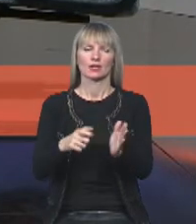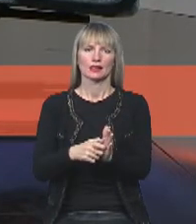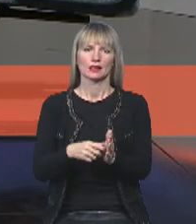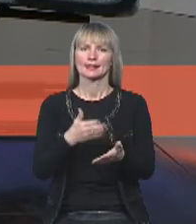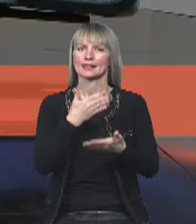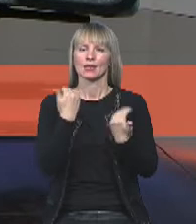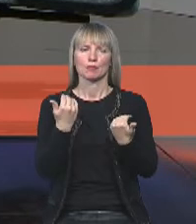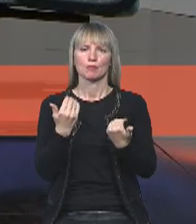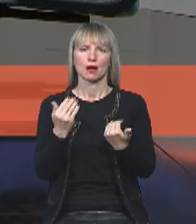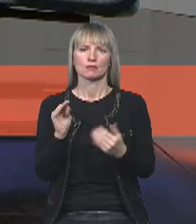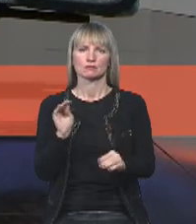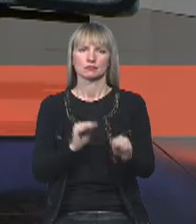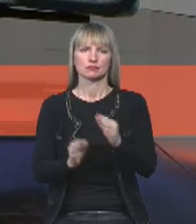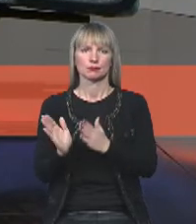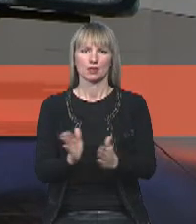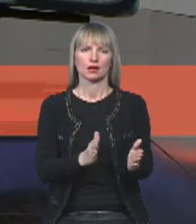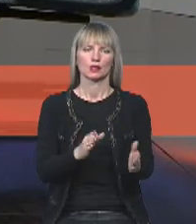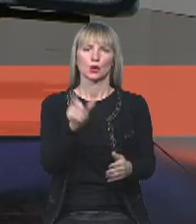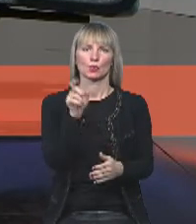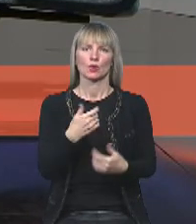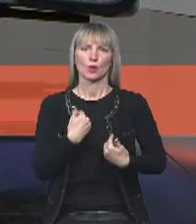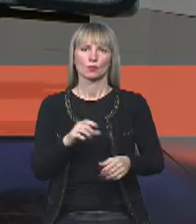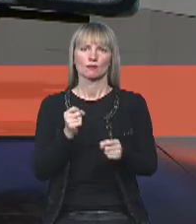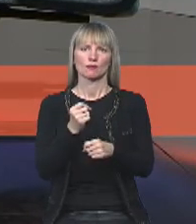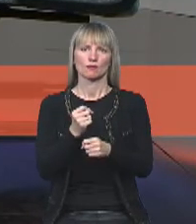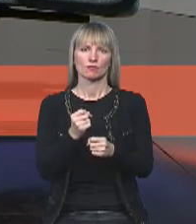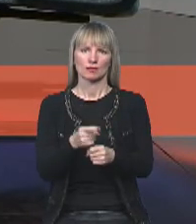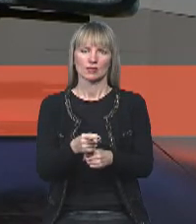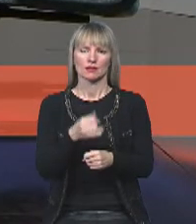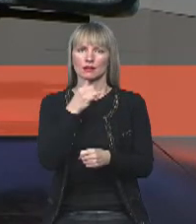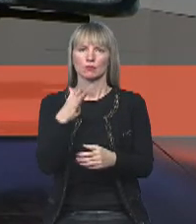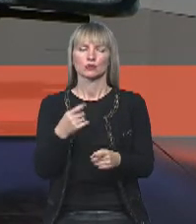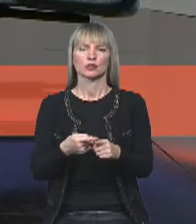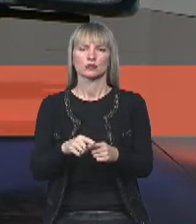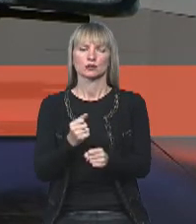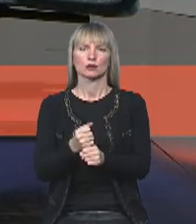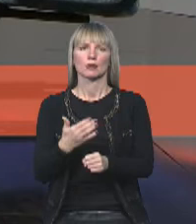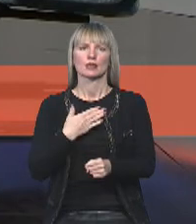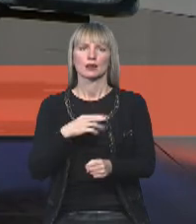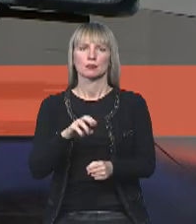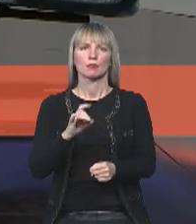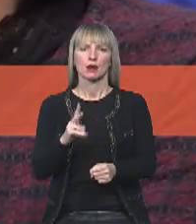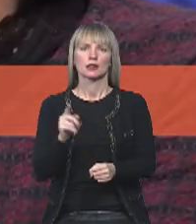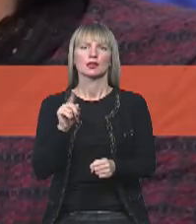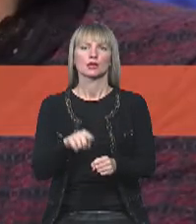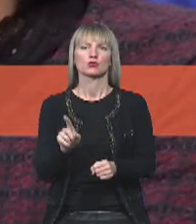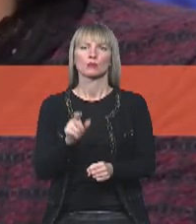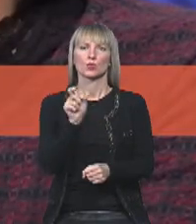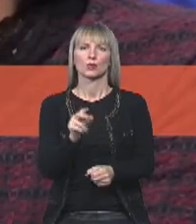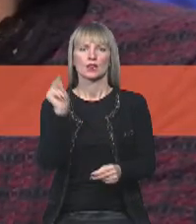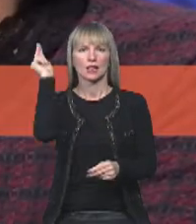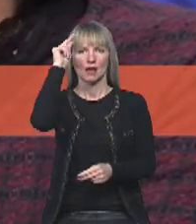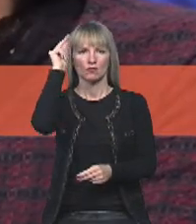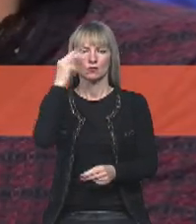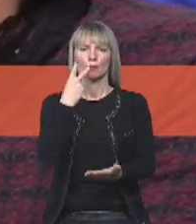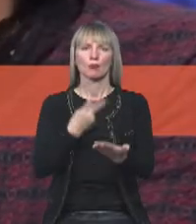нема систематизації, людина не хоче викидати, але не може це зробити. Наш апсайклінг-парк для того, щоб людини навчилися показати,